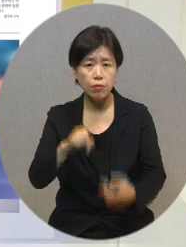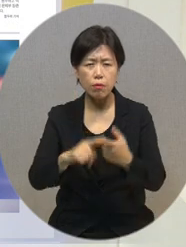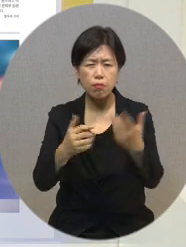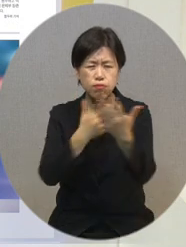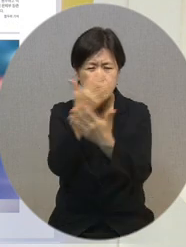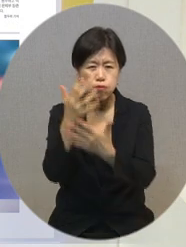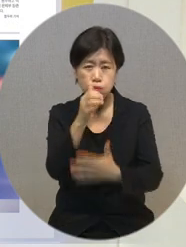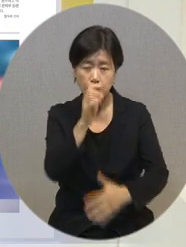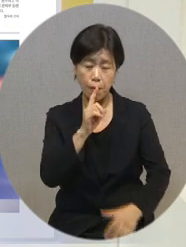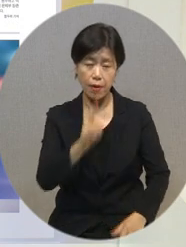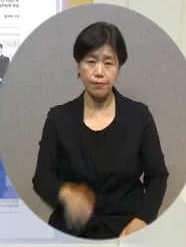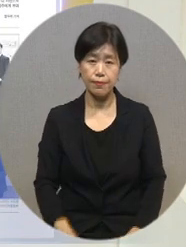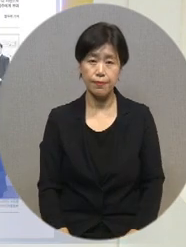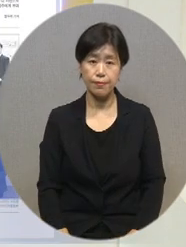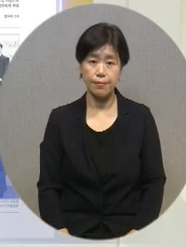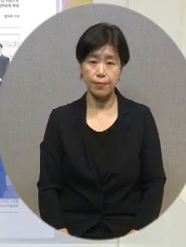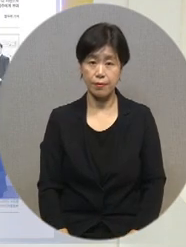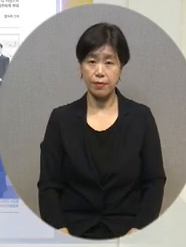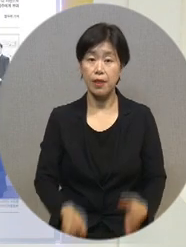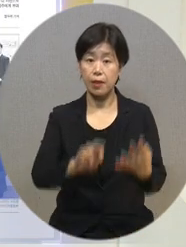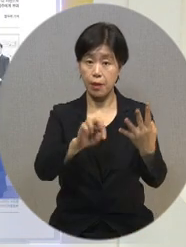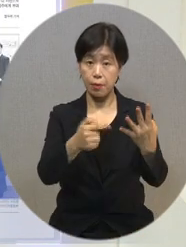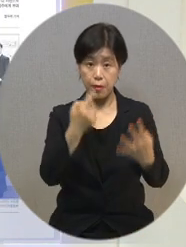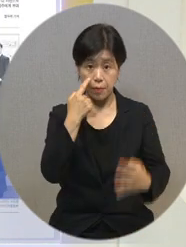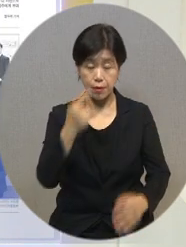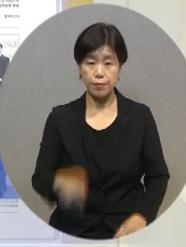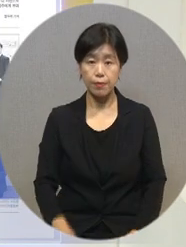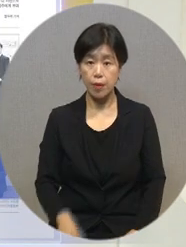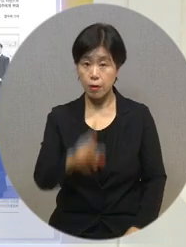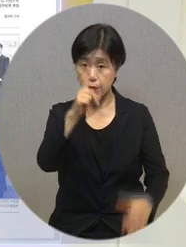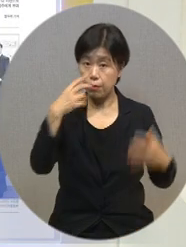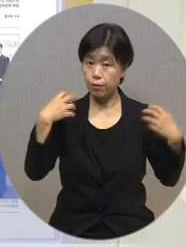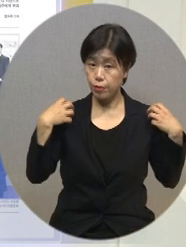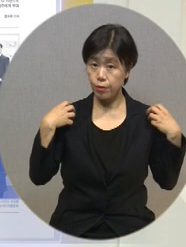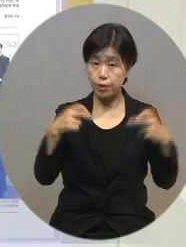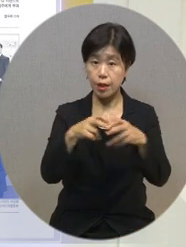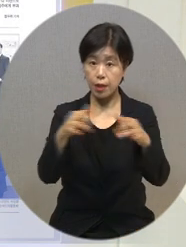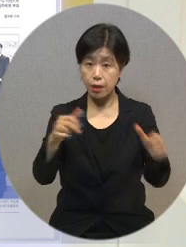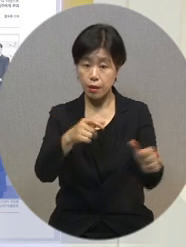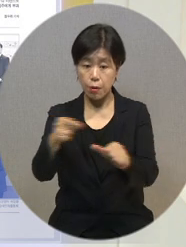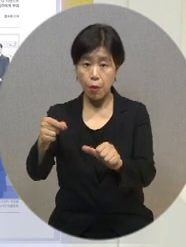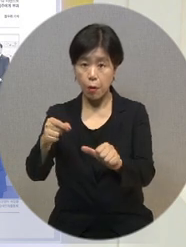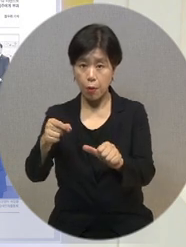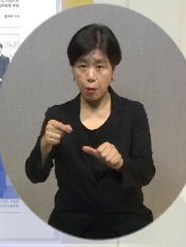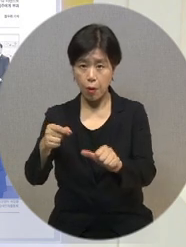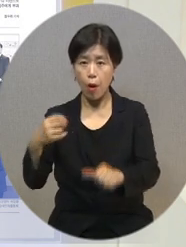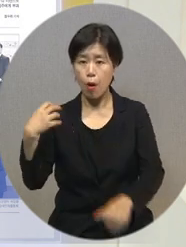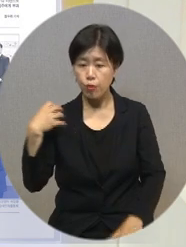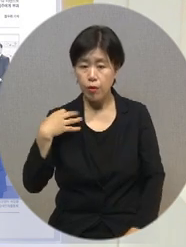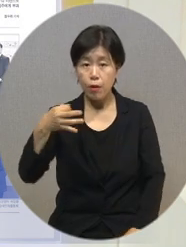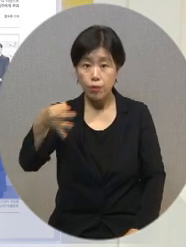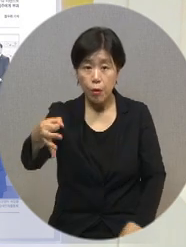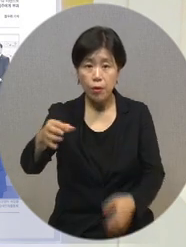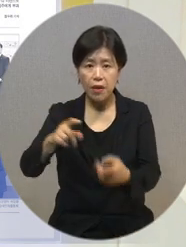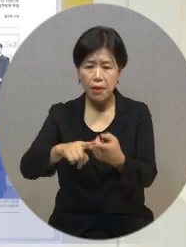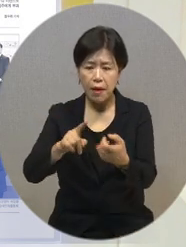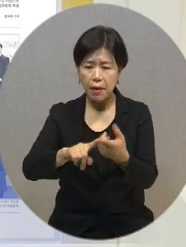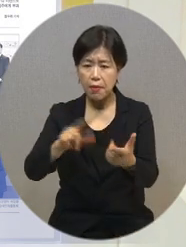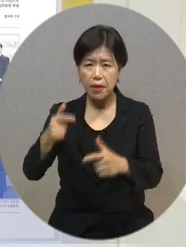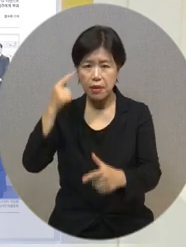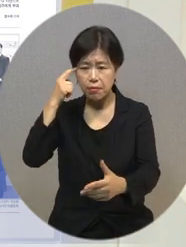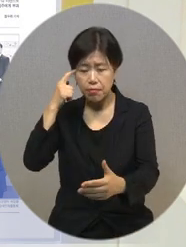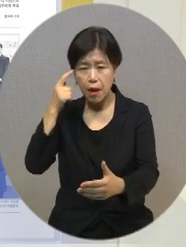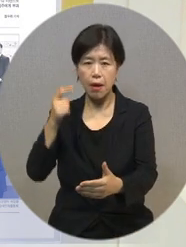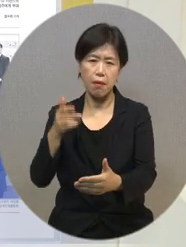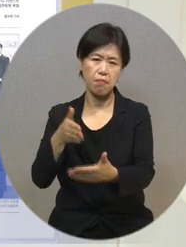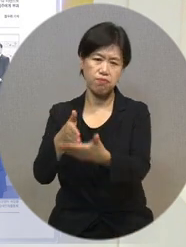말했습니다 계속해서 면입니다 정부가 장애인 고용부담금 부과 징수에 대한이 신청 절차를